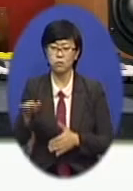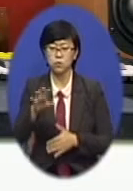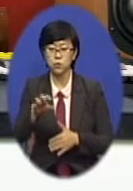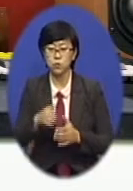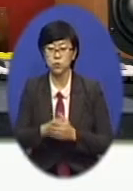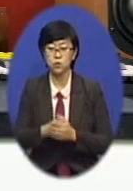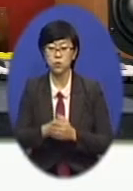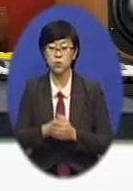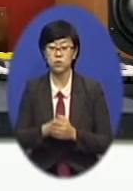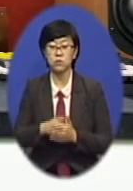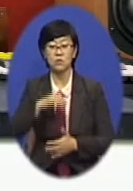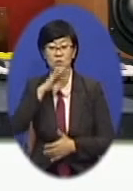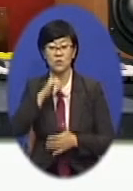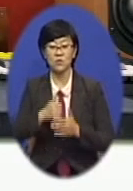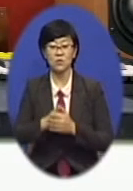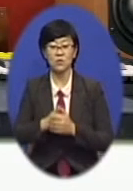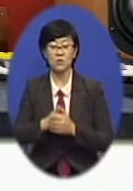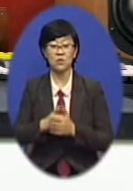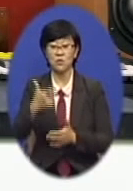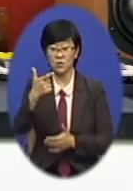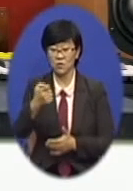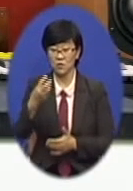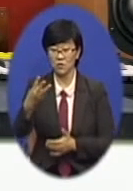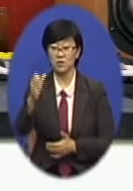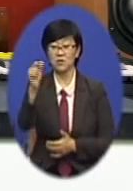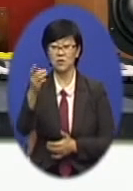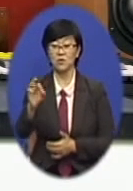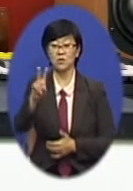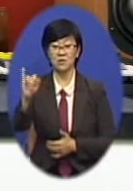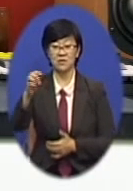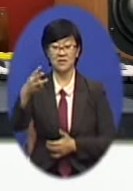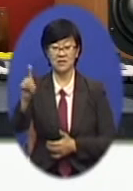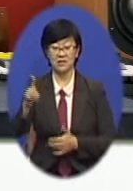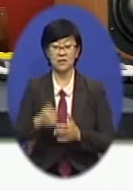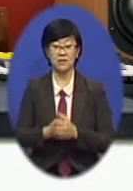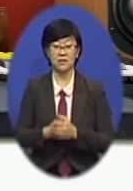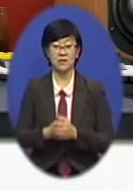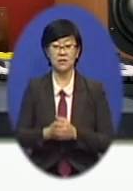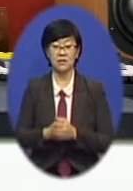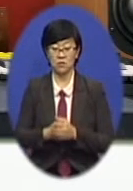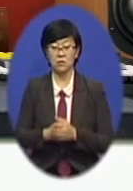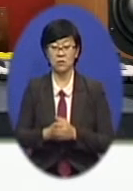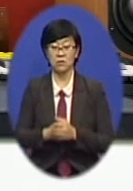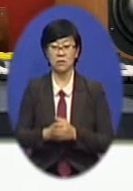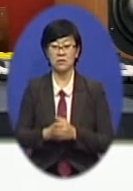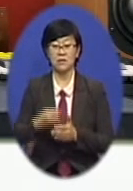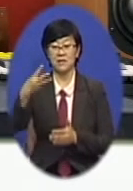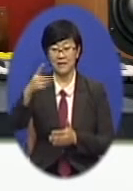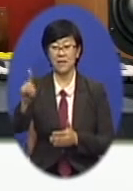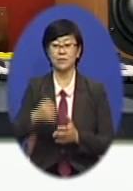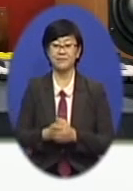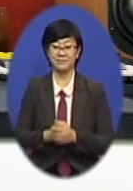네. 나이는 6학년 3반 홍미란입니다. 네. 아, 홍미란 씨. 네,